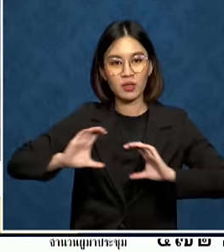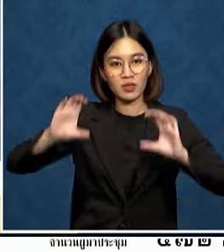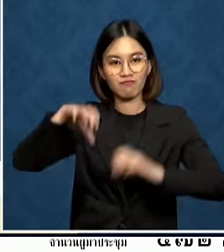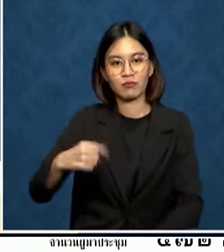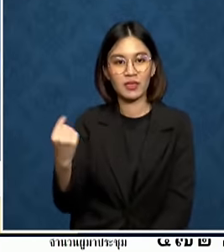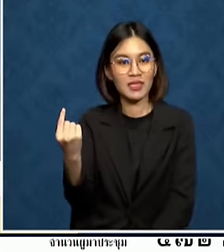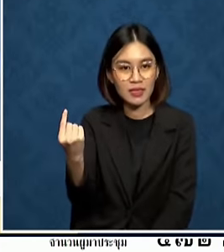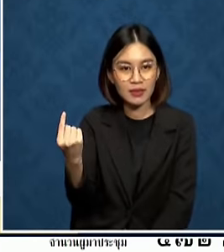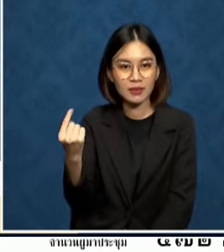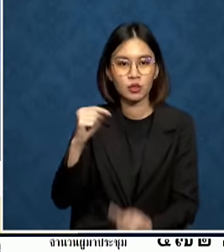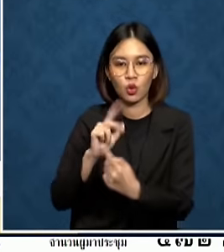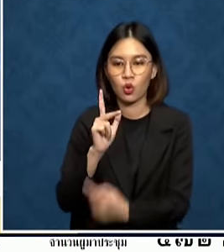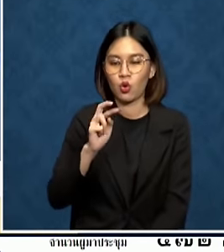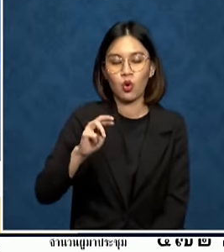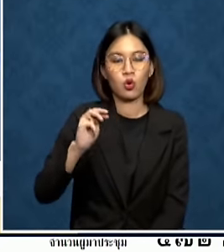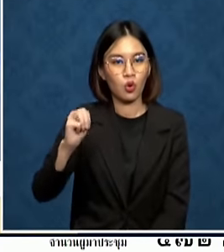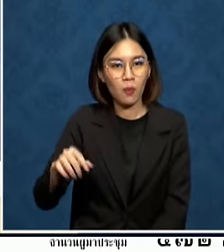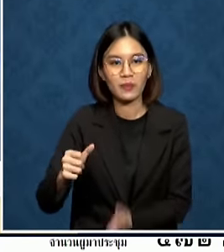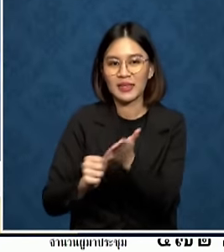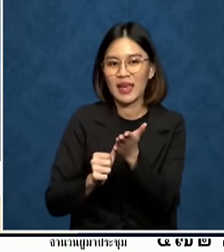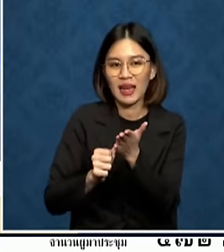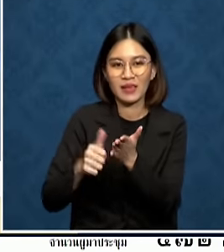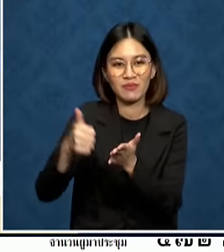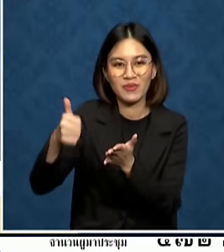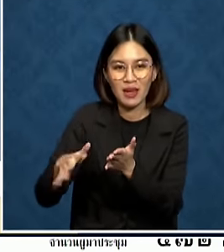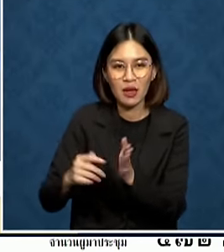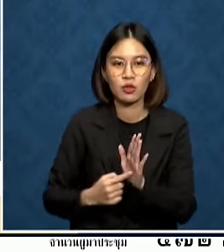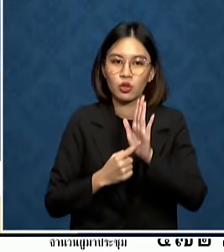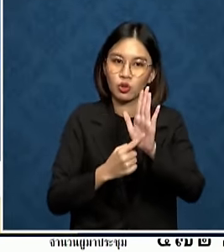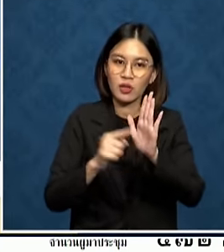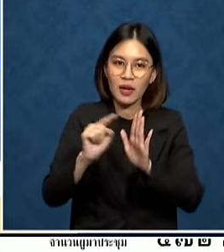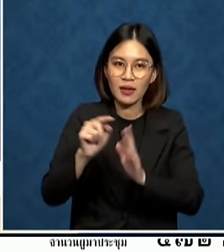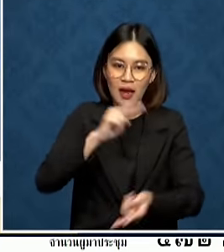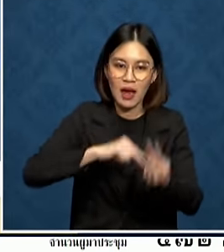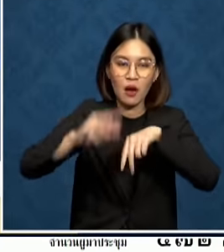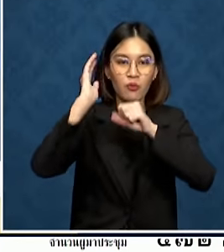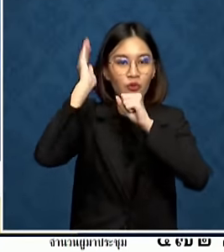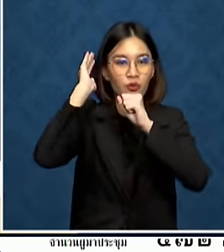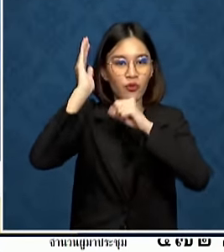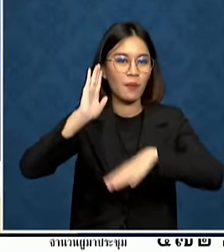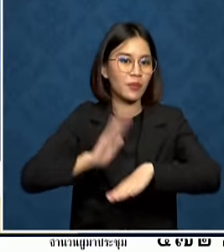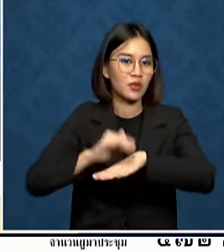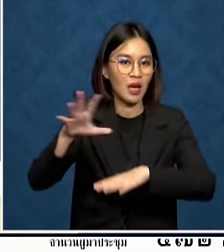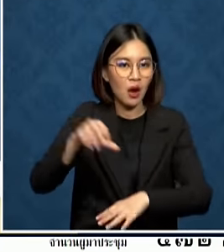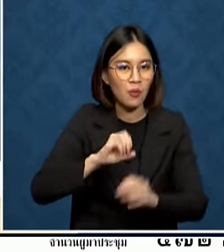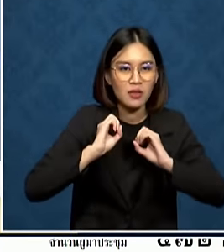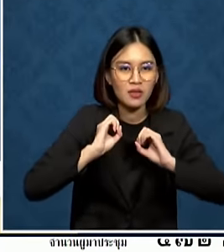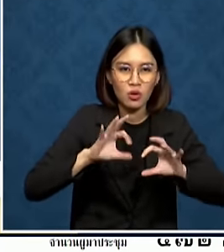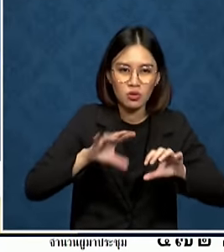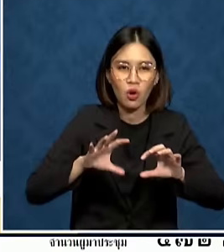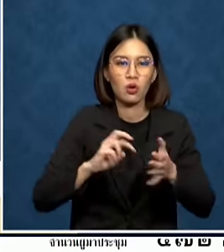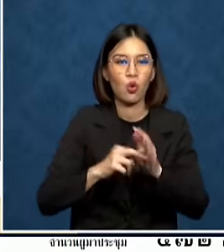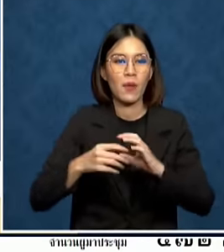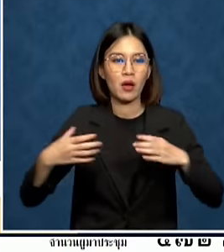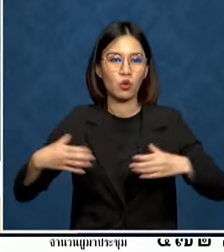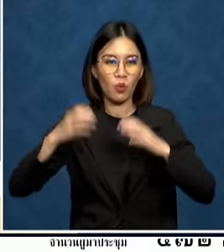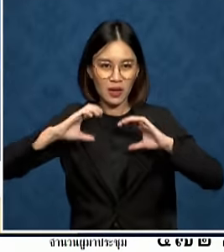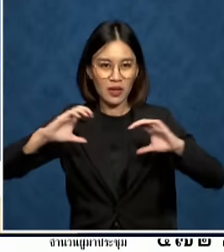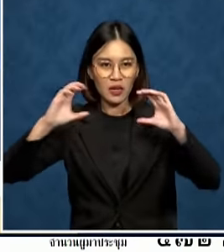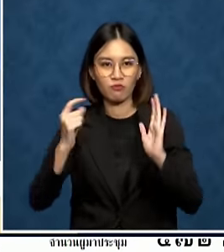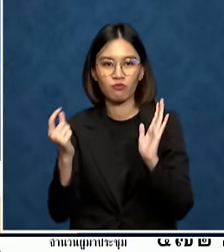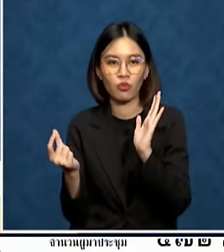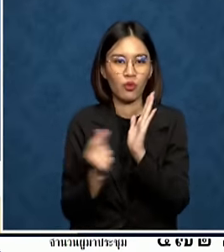หนึ่งในระดับกรมจะสามารถแก้ไขได้เช่นการไม่สามารถหาวิทยากรที่เชี่ยวชาญมาสอนเนี่ยมันควรเป็นเรื่องที่รัฐบาลควรใส่